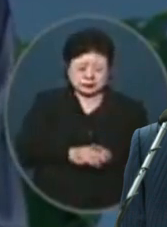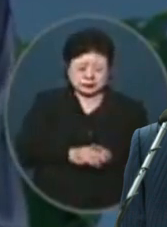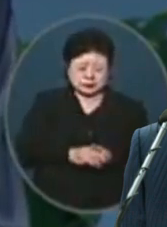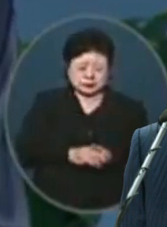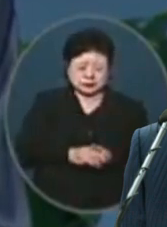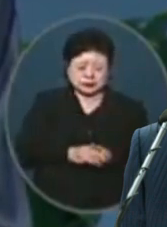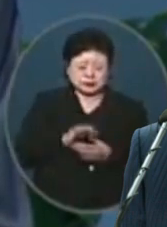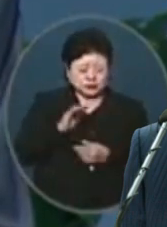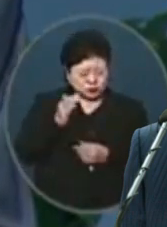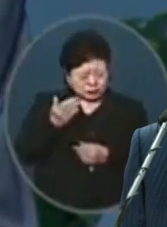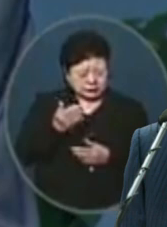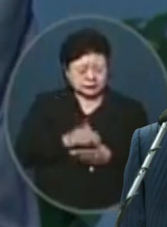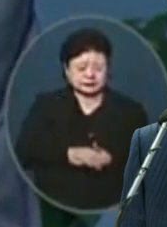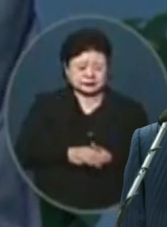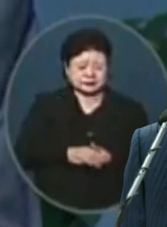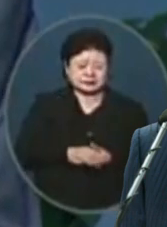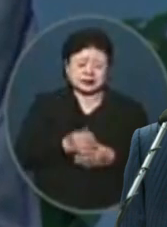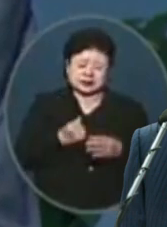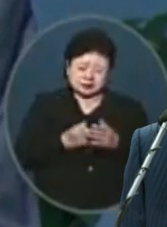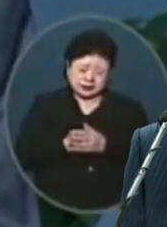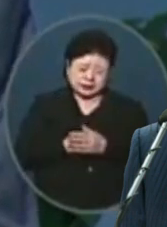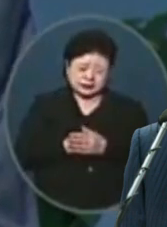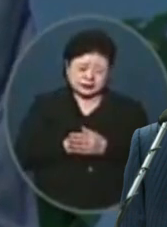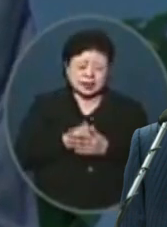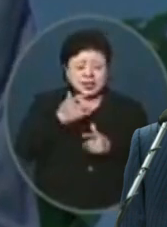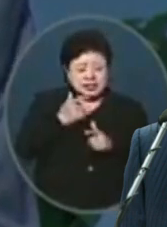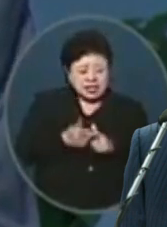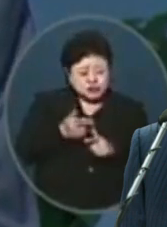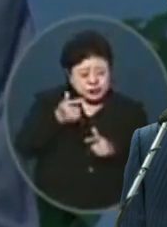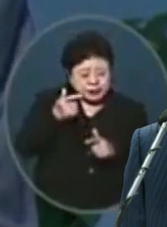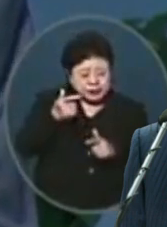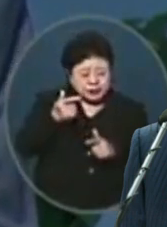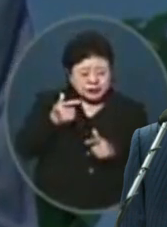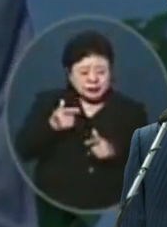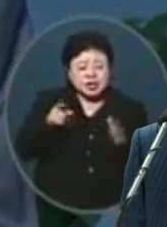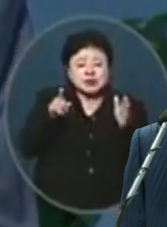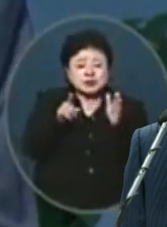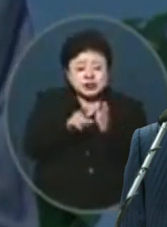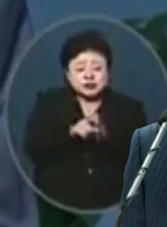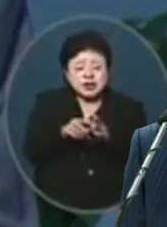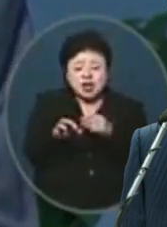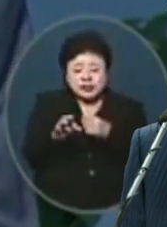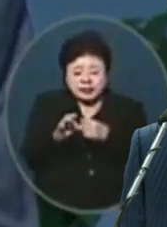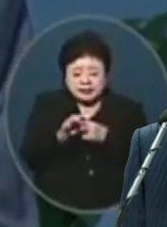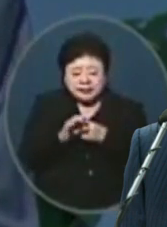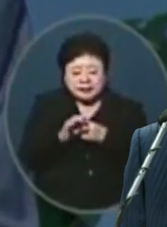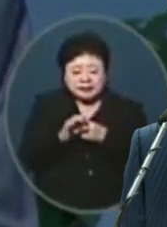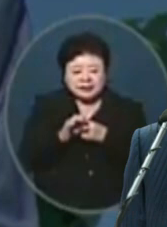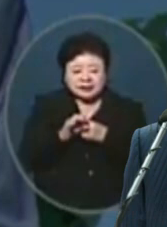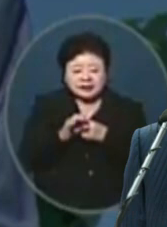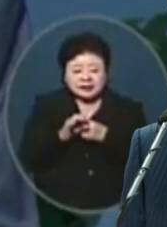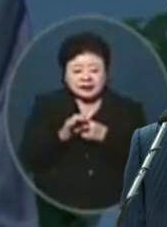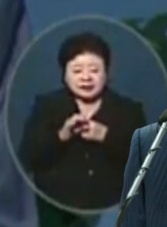되고 그러니 그 예수님을 믿으면